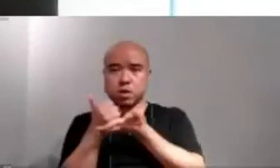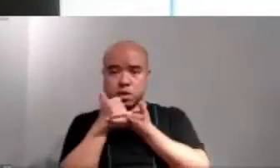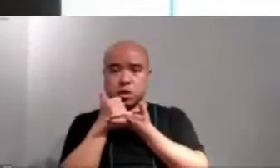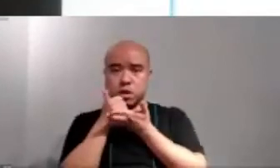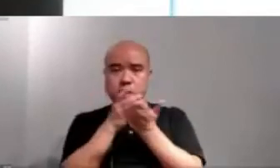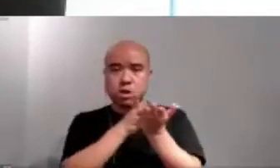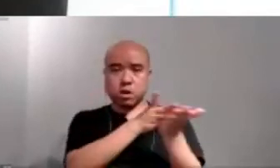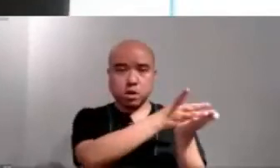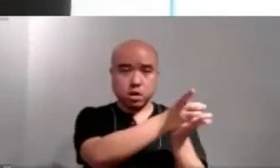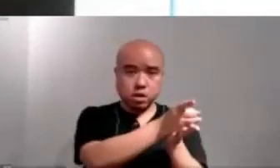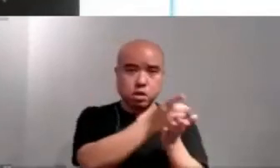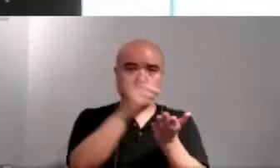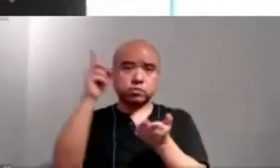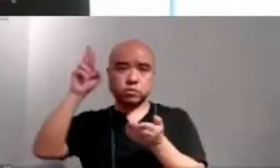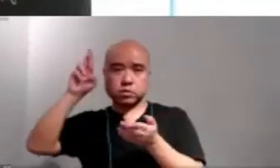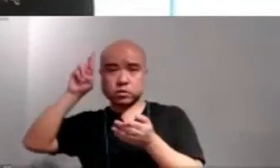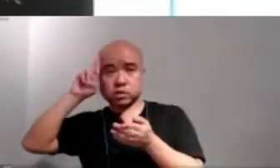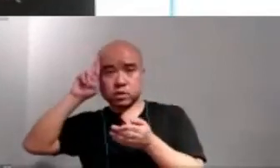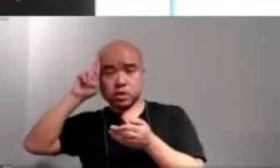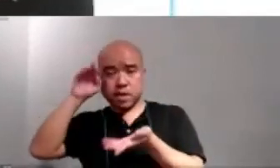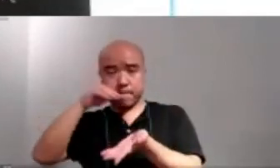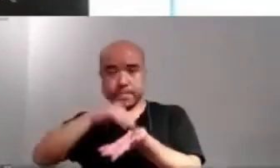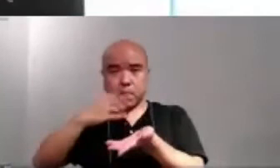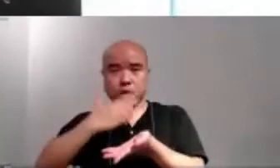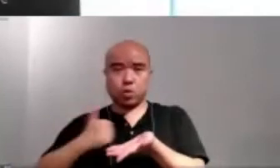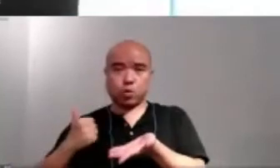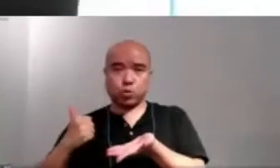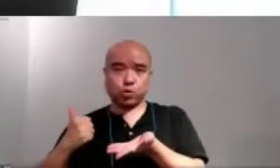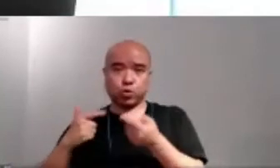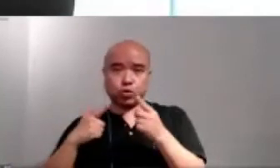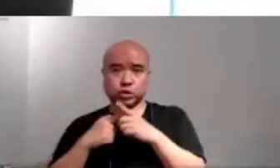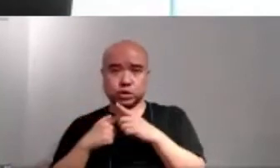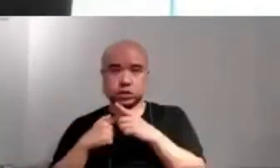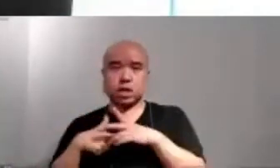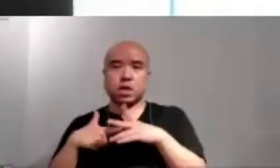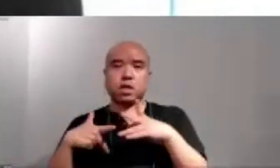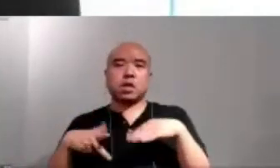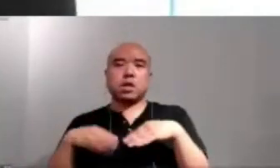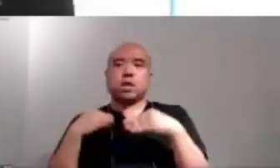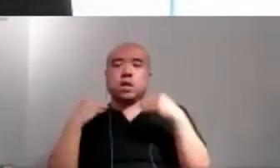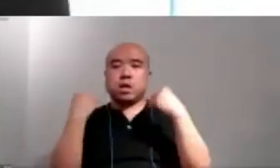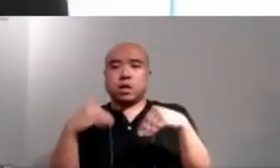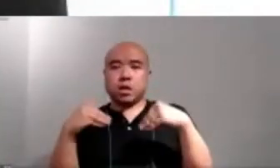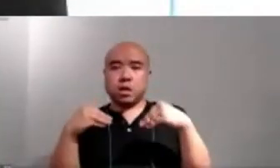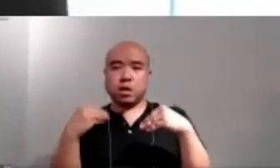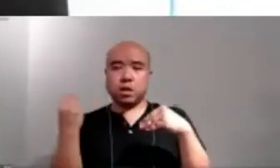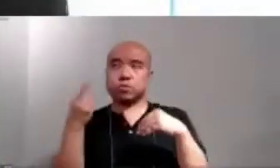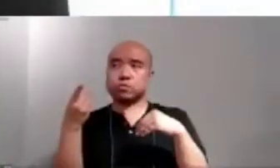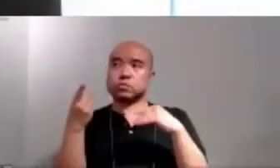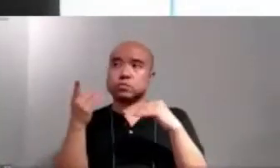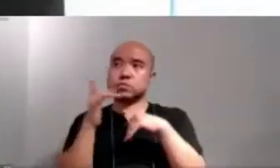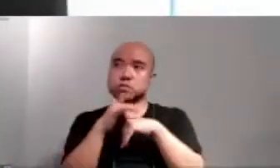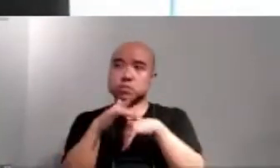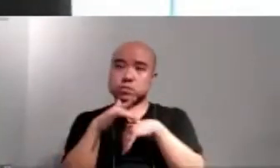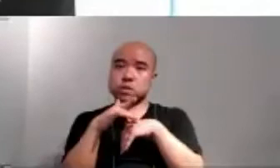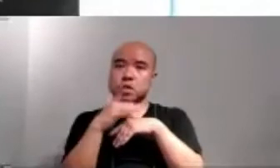士一起去做这个工作坊。在工作坊里面，他们就可以有多些机会去接触这个社